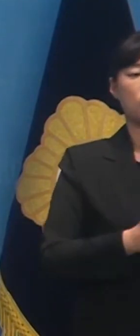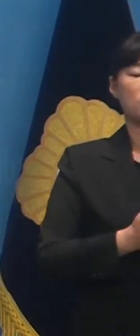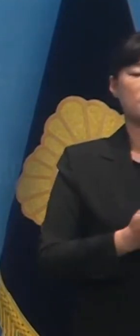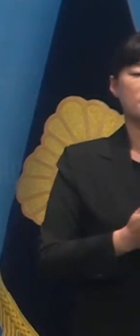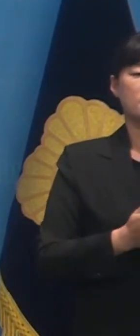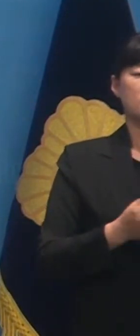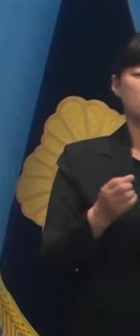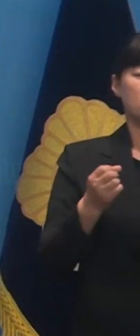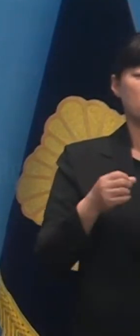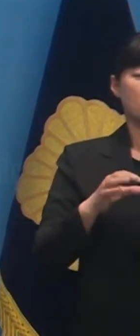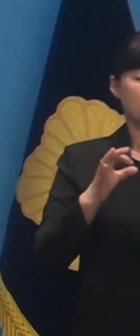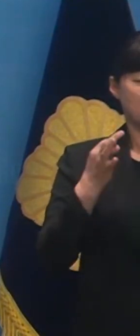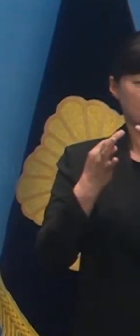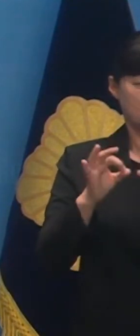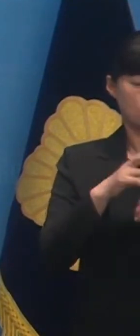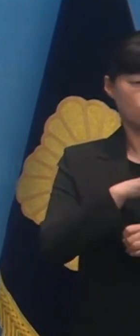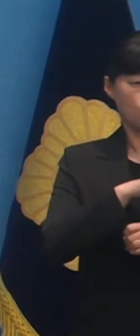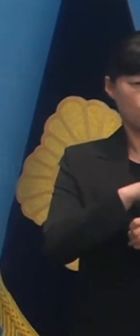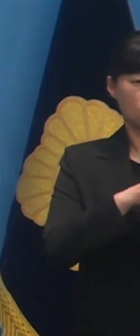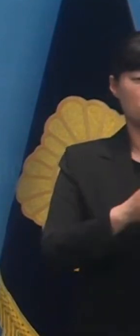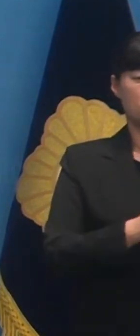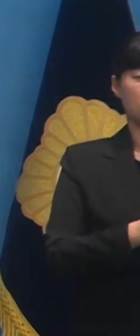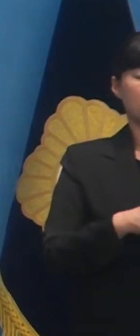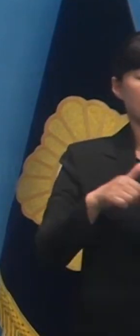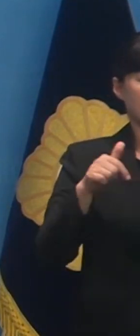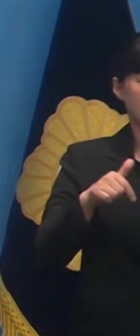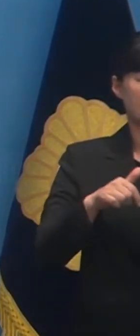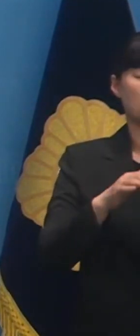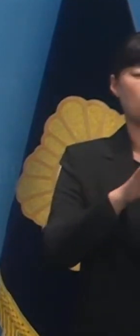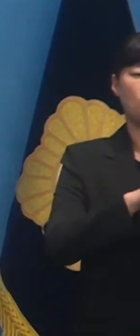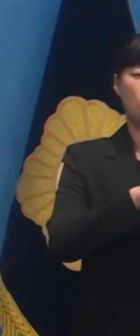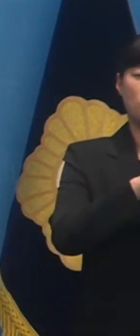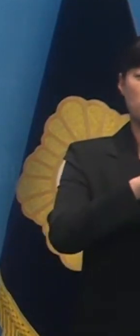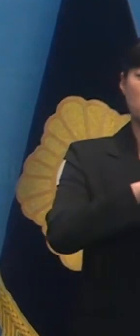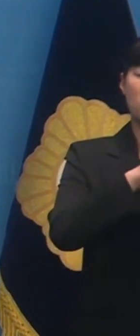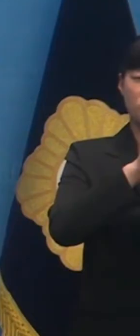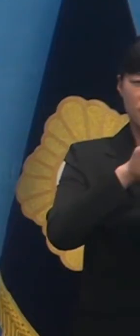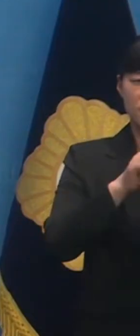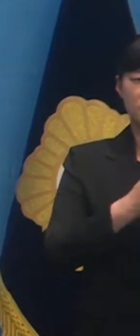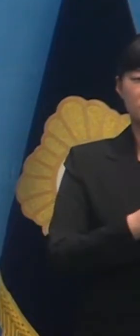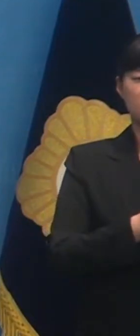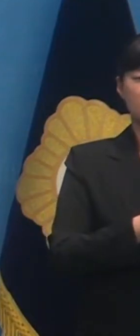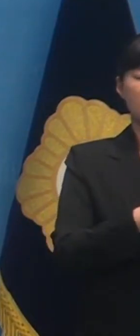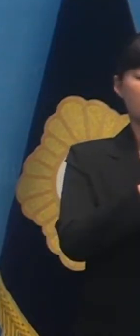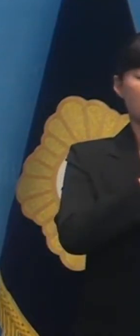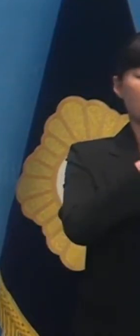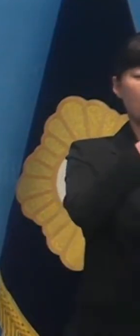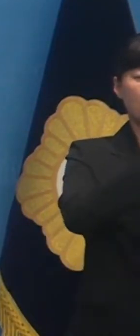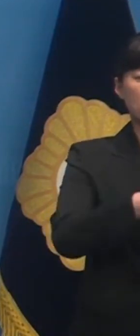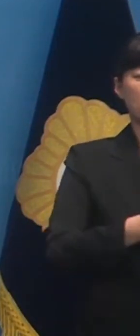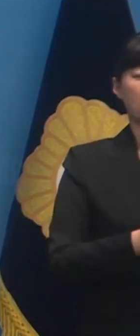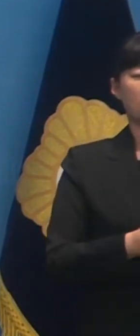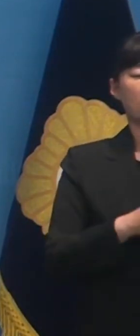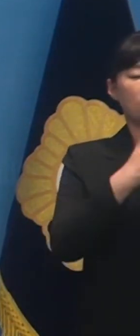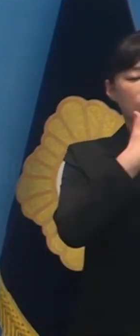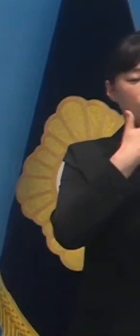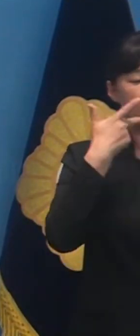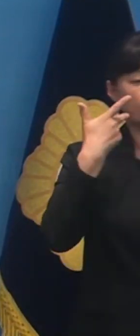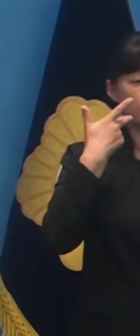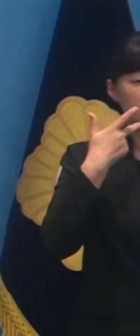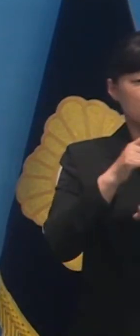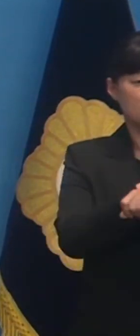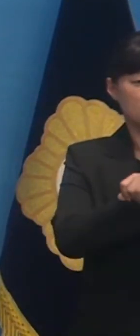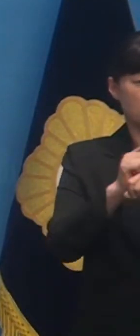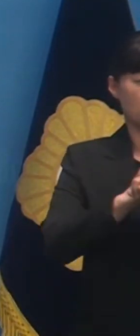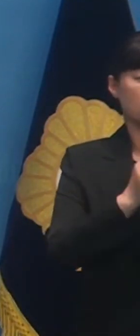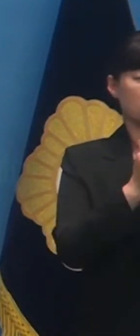10시, 김원희 산자중기 간사는 오전 11시 각 의원실에서 톰 왓슨 영국 무역특사와